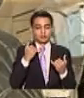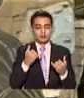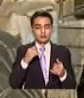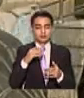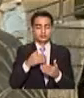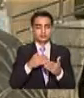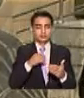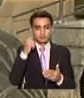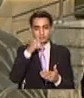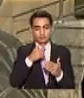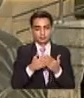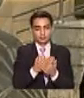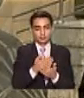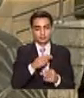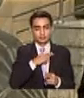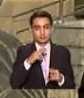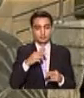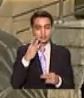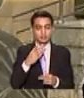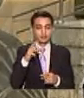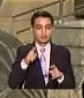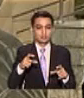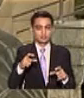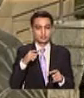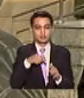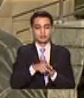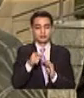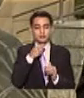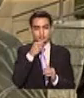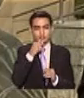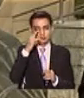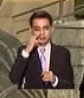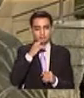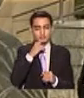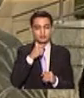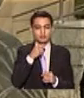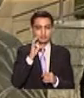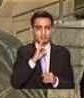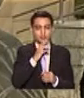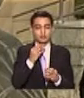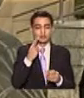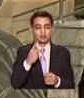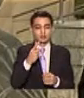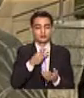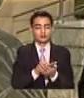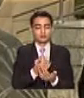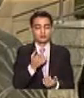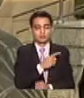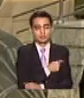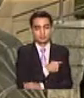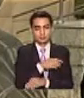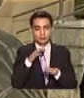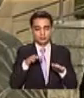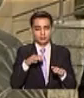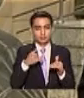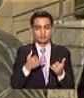погибло 3 человека, среди которых известная казахстанская актриса. И еще один находится в больнице. Сегодня в районном суде Алматы